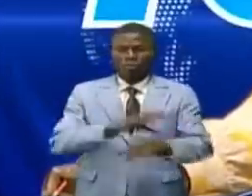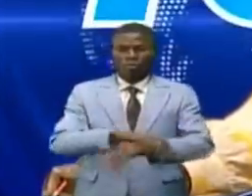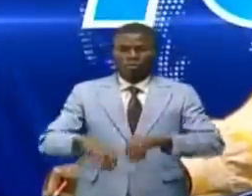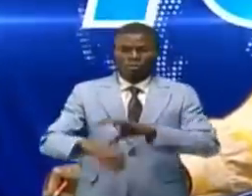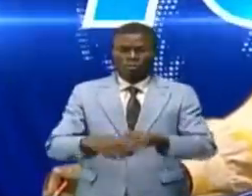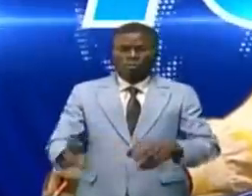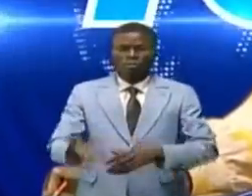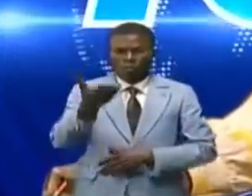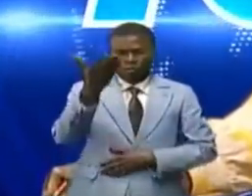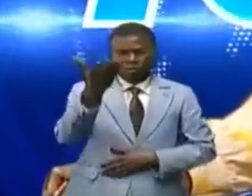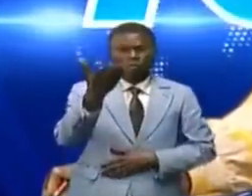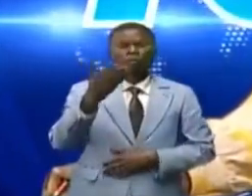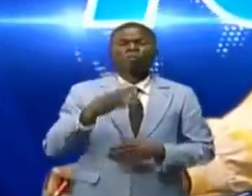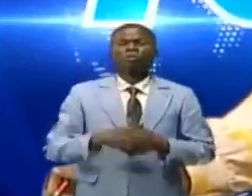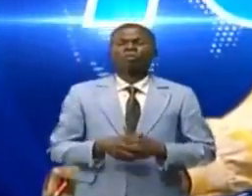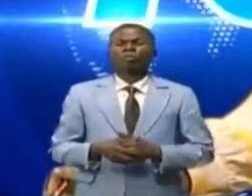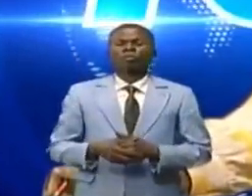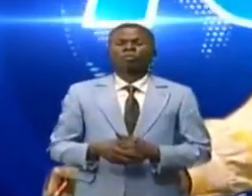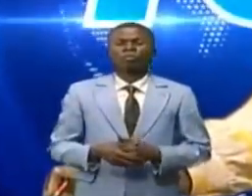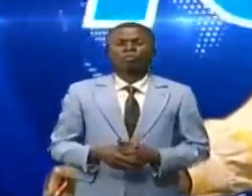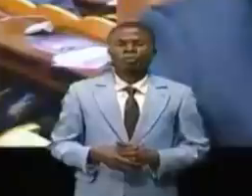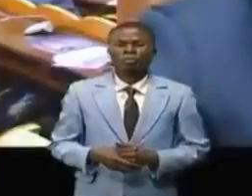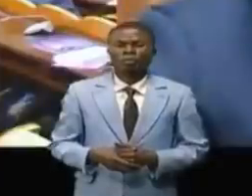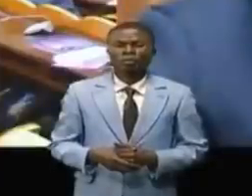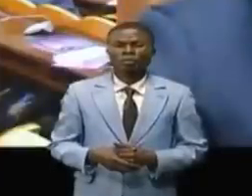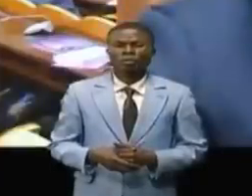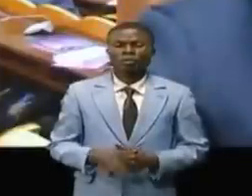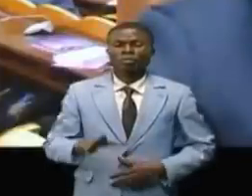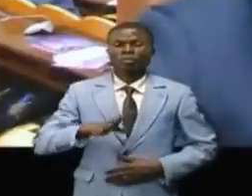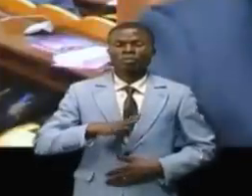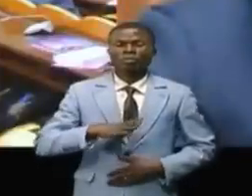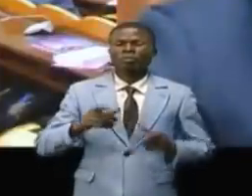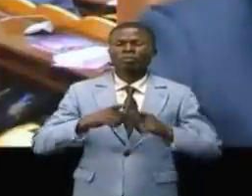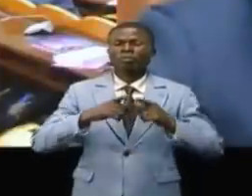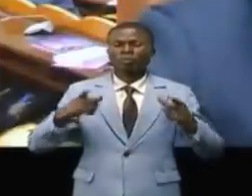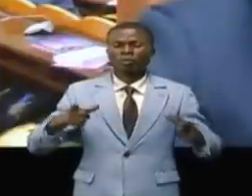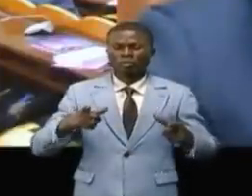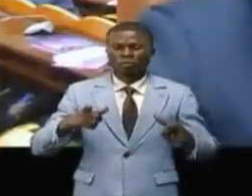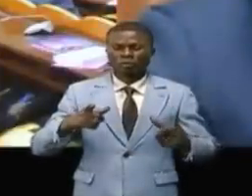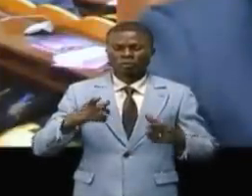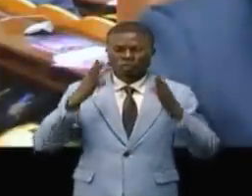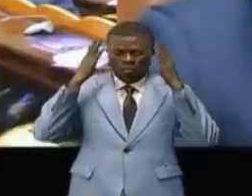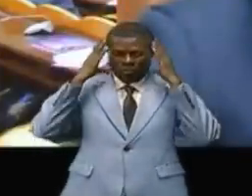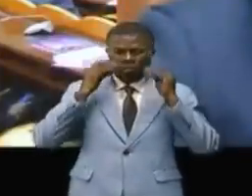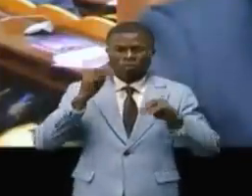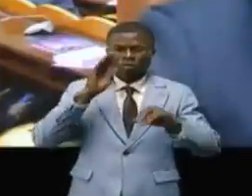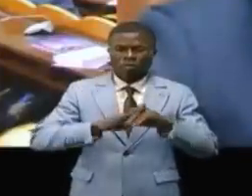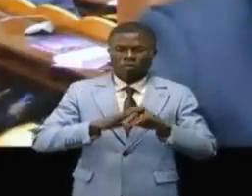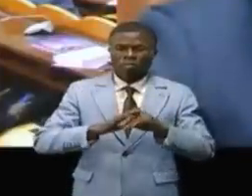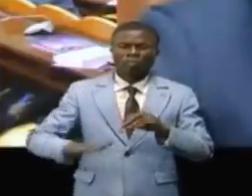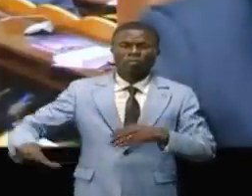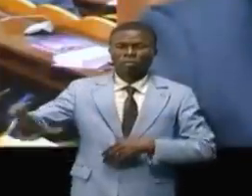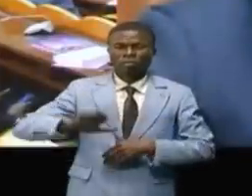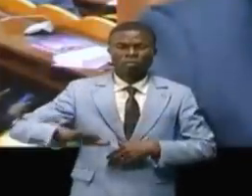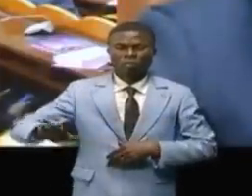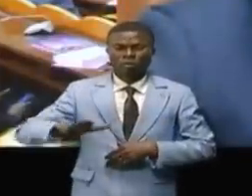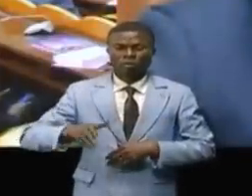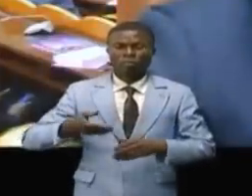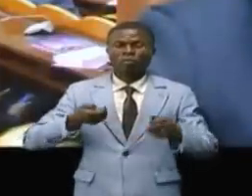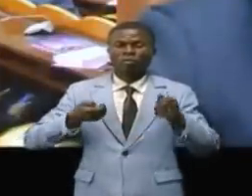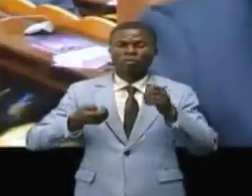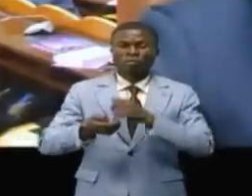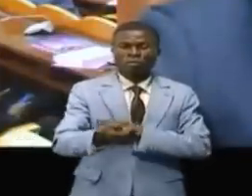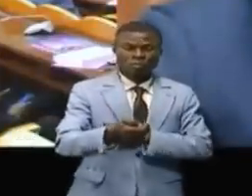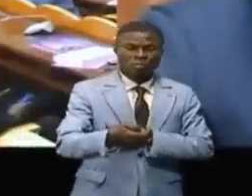Sylvie dans son reportage le choc est grand et la consternation affecte tout un pays l'assassinat du